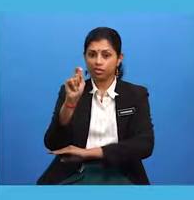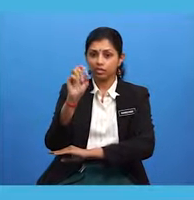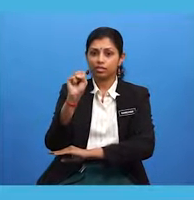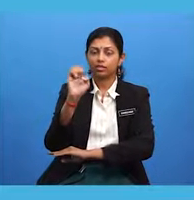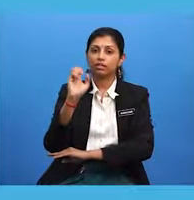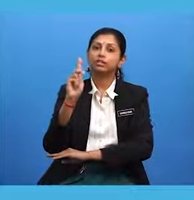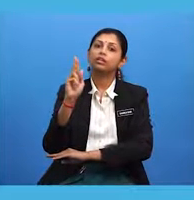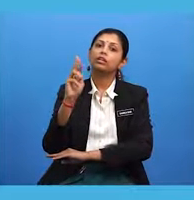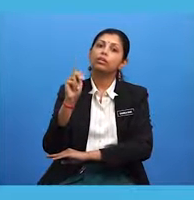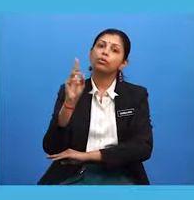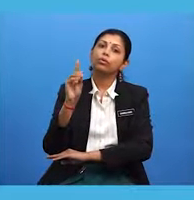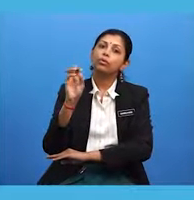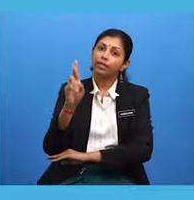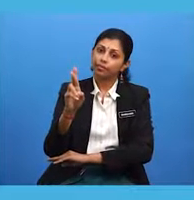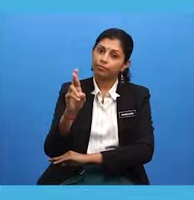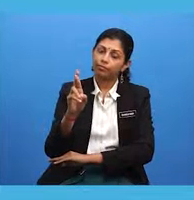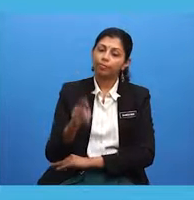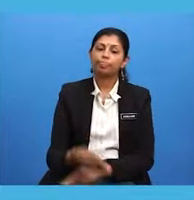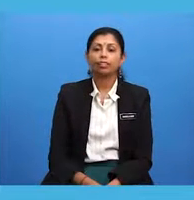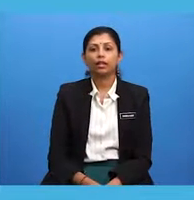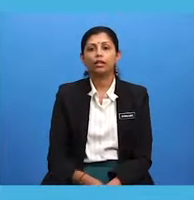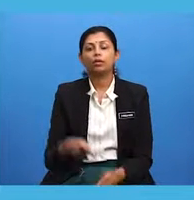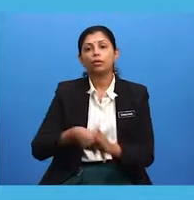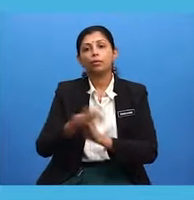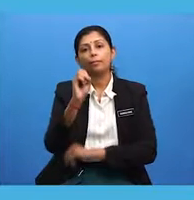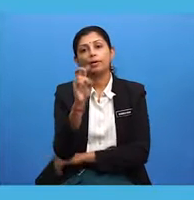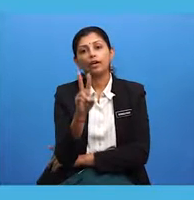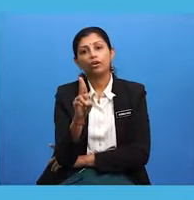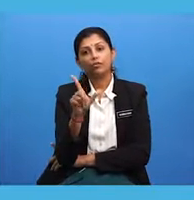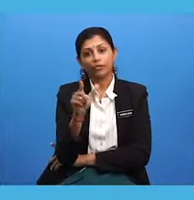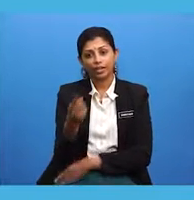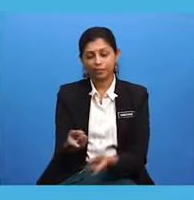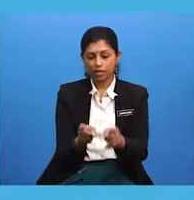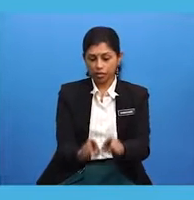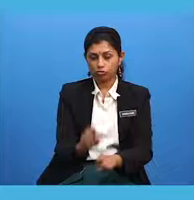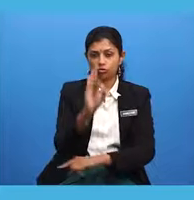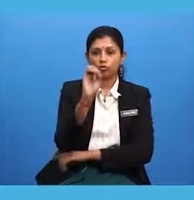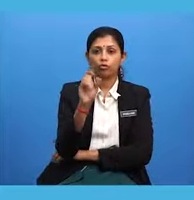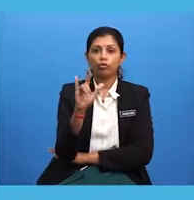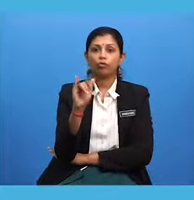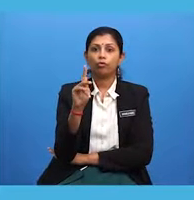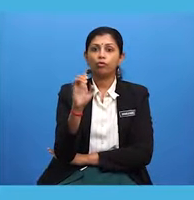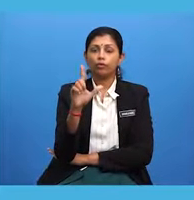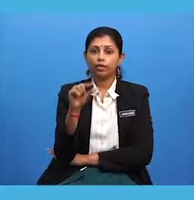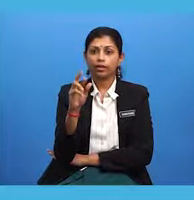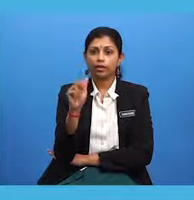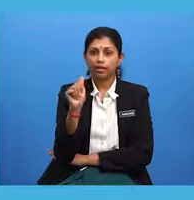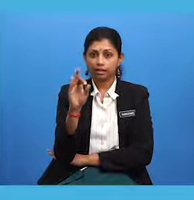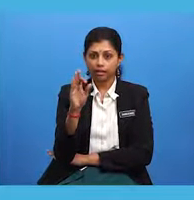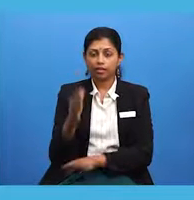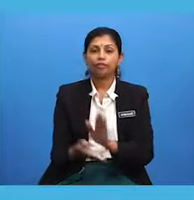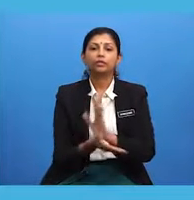Selepas berlakunya pengovulan, folikel graft menjadi satu gumpalan